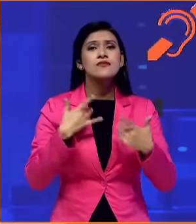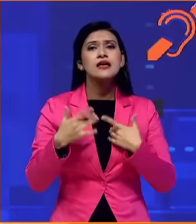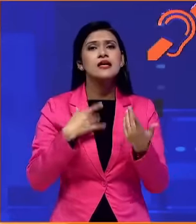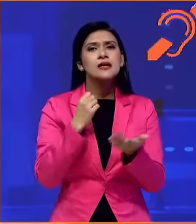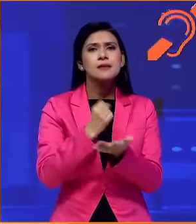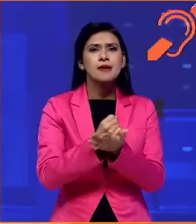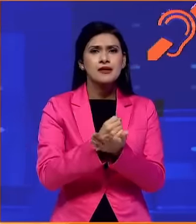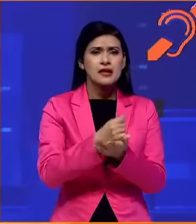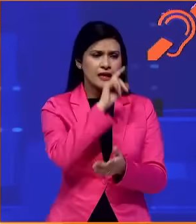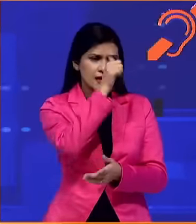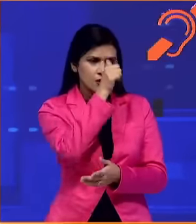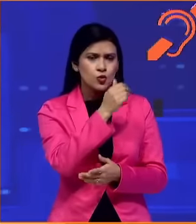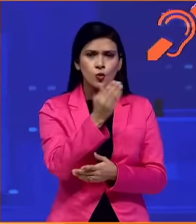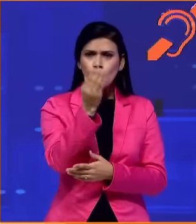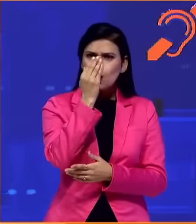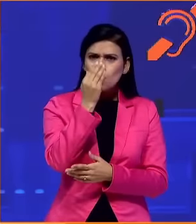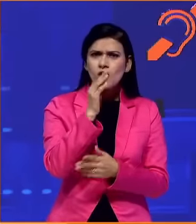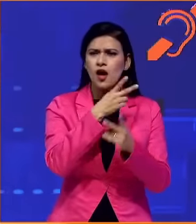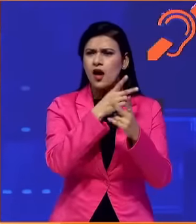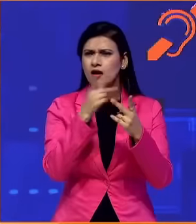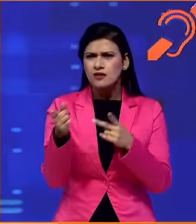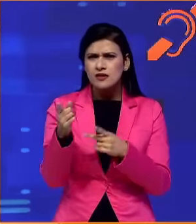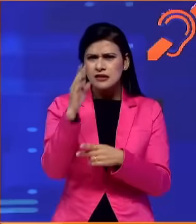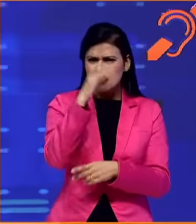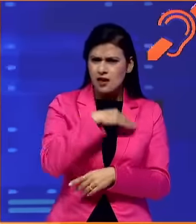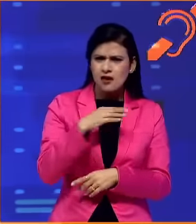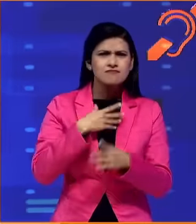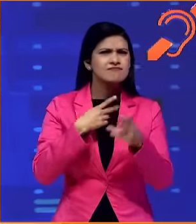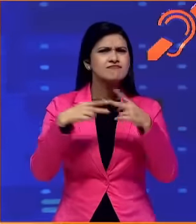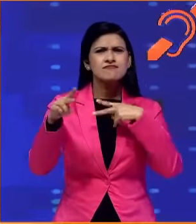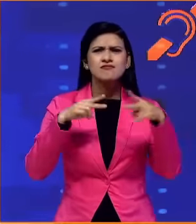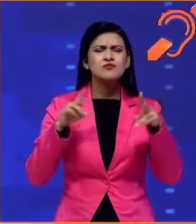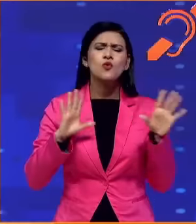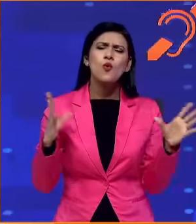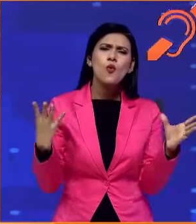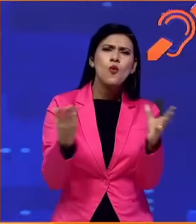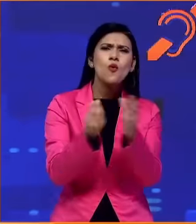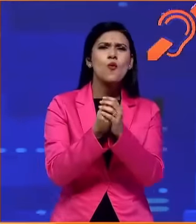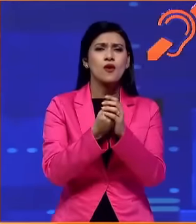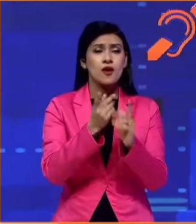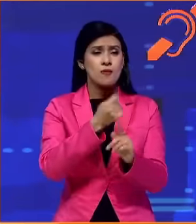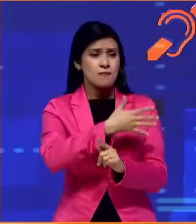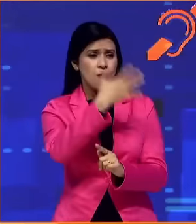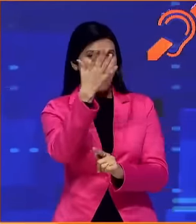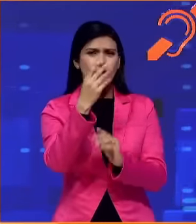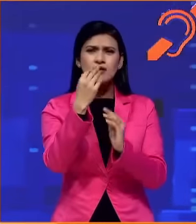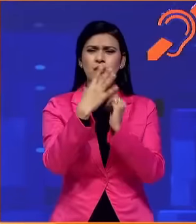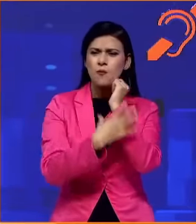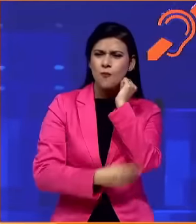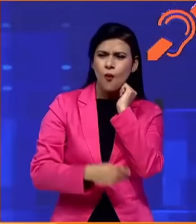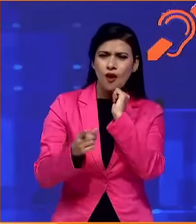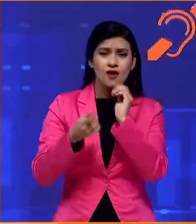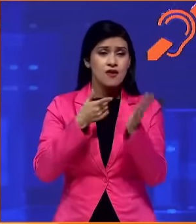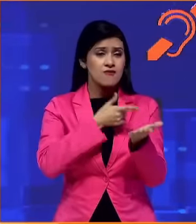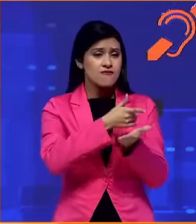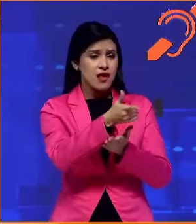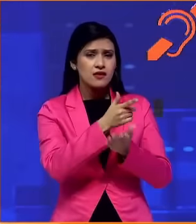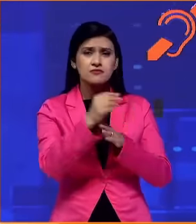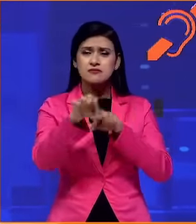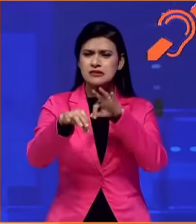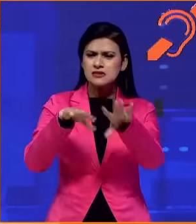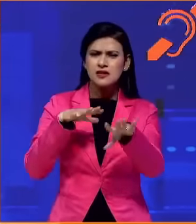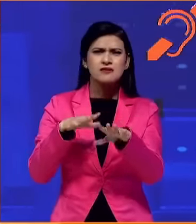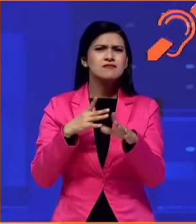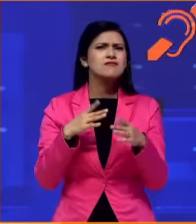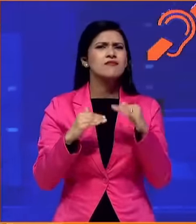कोईजाति,नकोईसमुदाय, औरवैसेभी, इसदेशमेंपहलेसेहीबहुतसारेविभाजनमौजूदहैं,अमीर औरगरीबकेबीच,गांवऔरशहरकेबीच।इसलिए